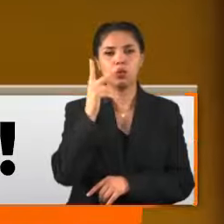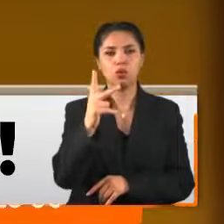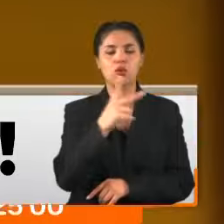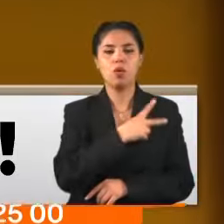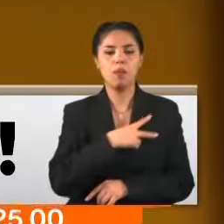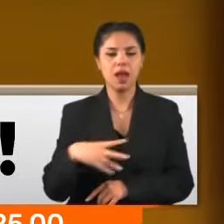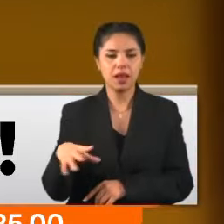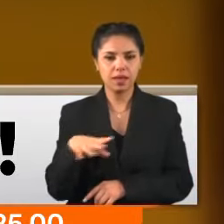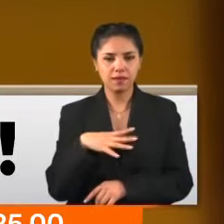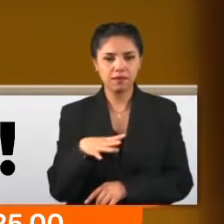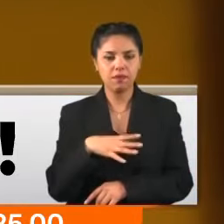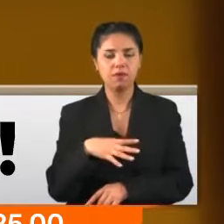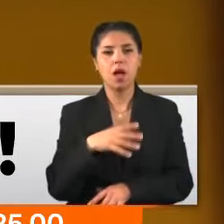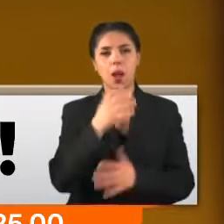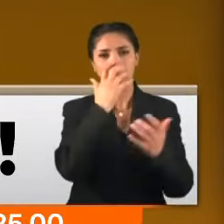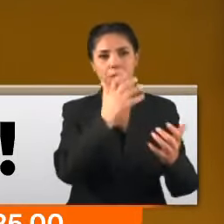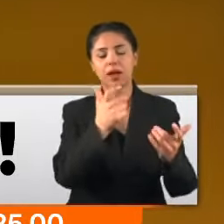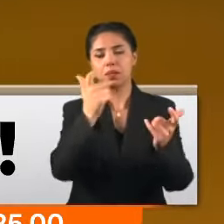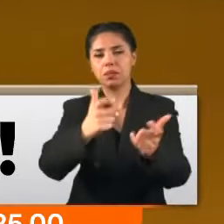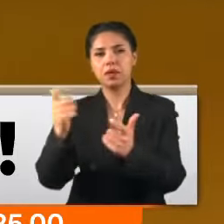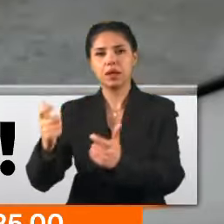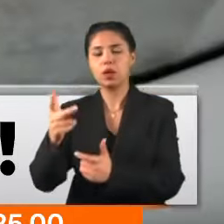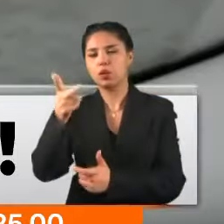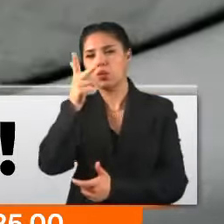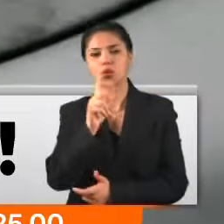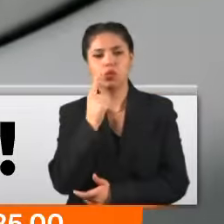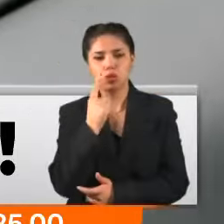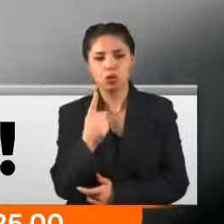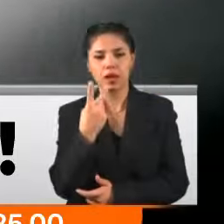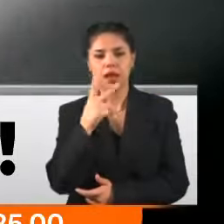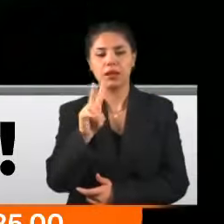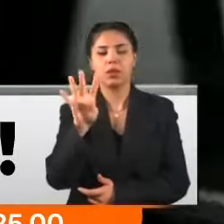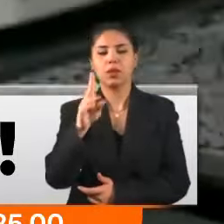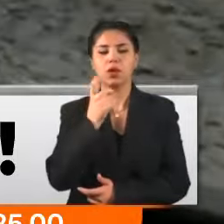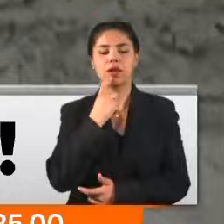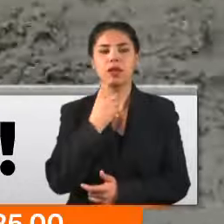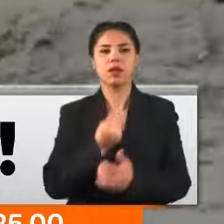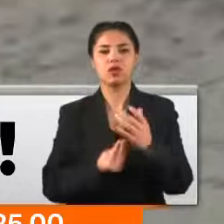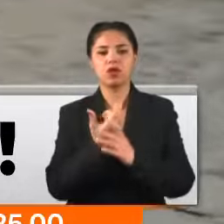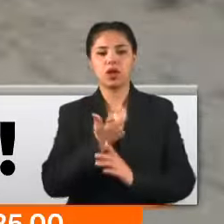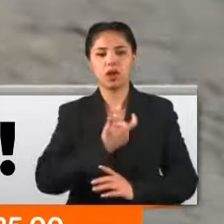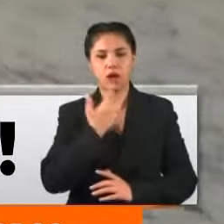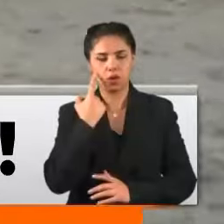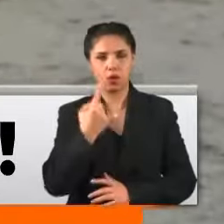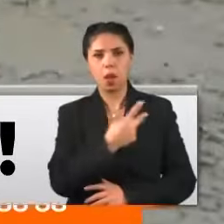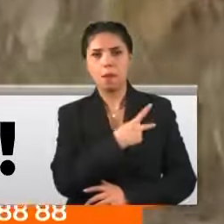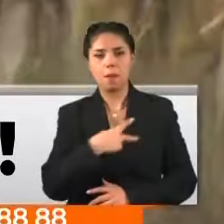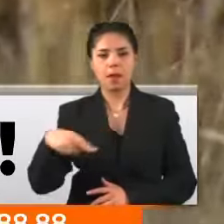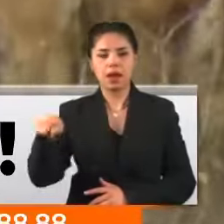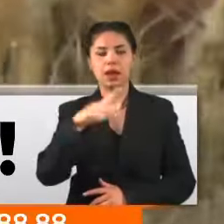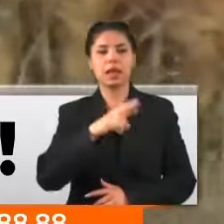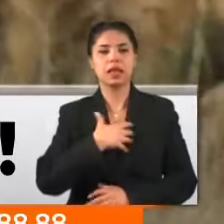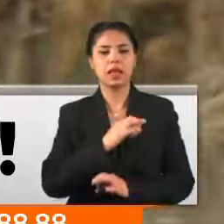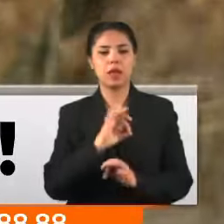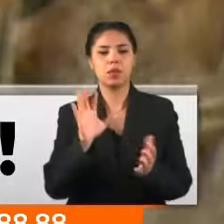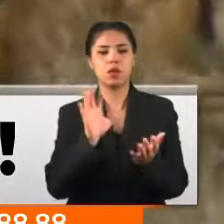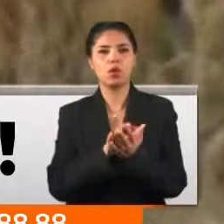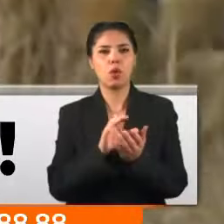Barınak sayısı yaklaşık 300. Aslında 2004 yılında çıkarılan kanuna göre belediyeler sahipsiz köpekler